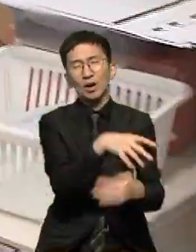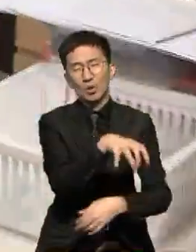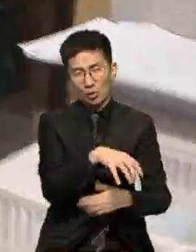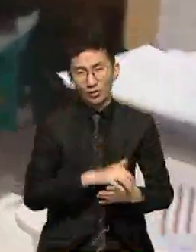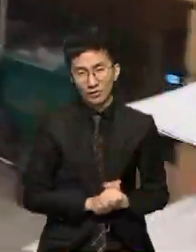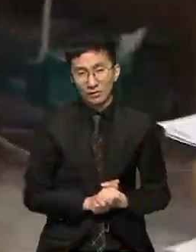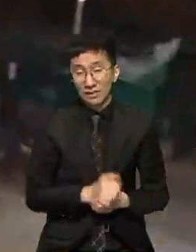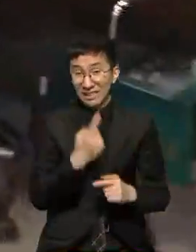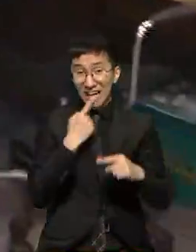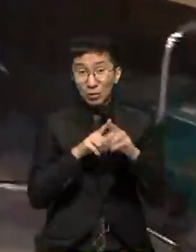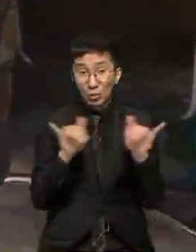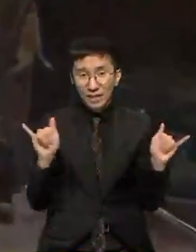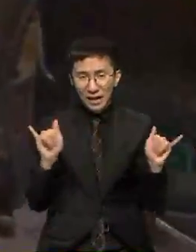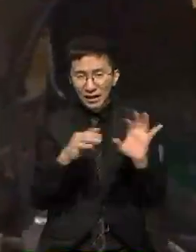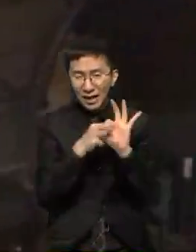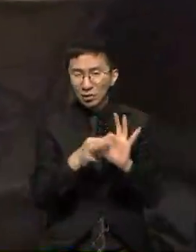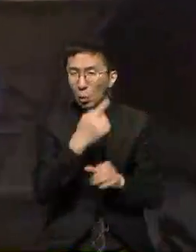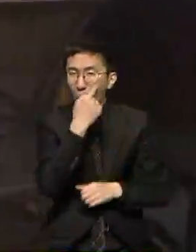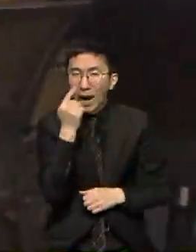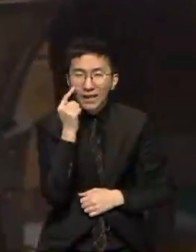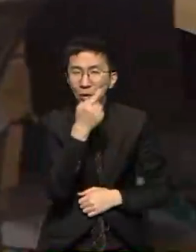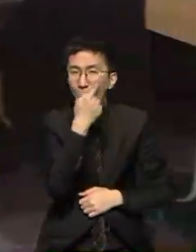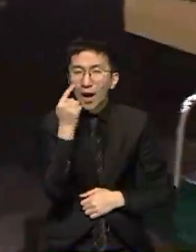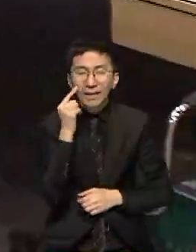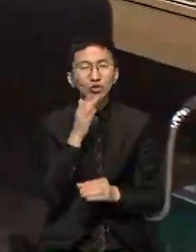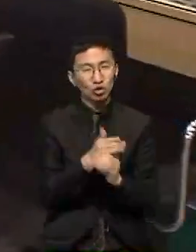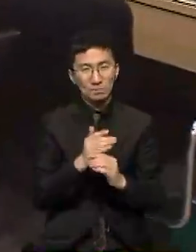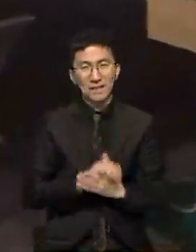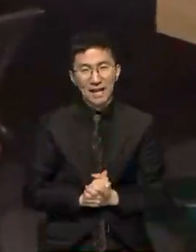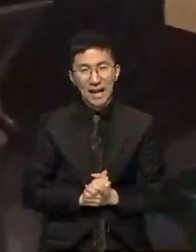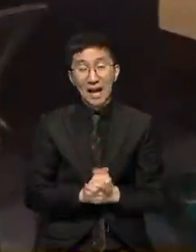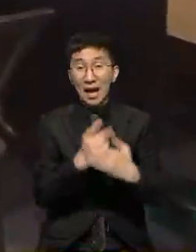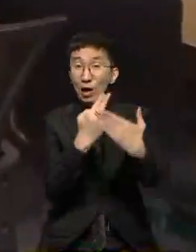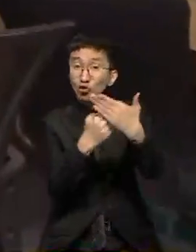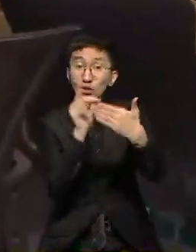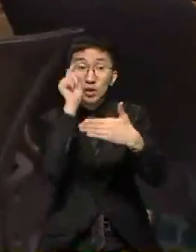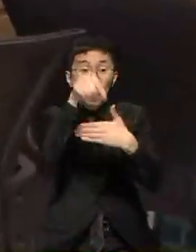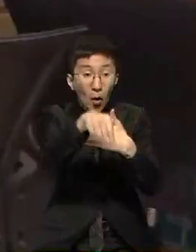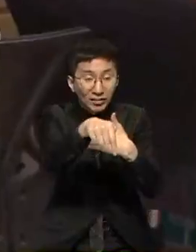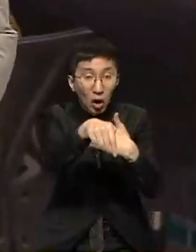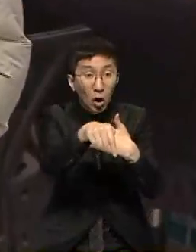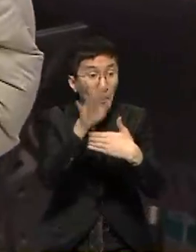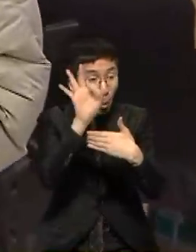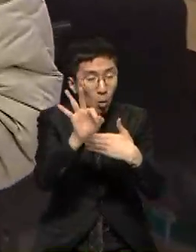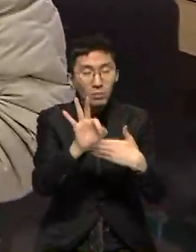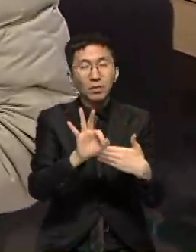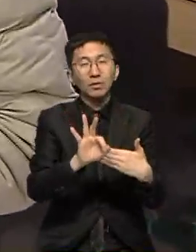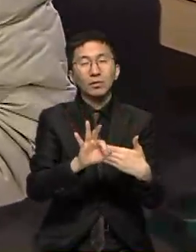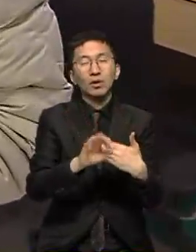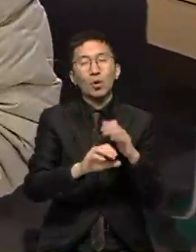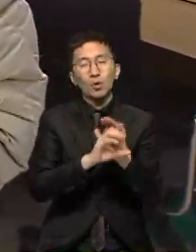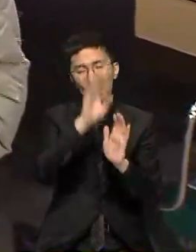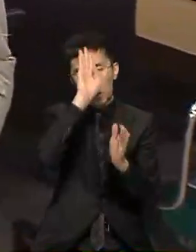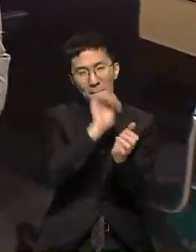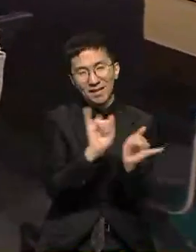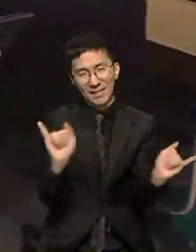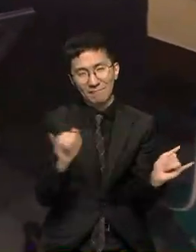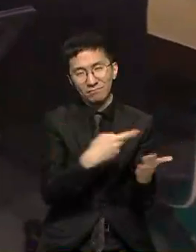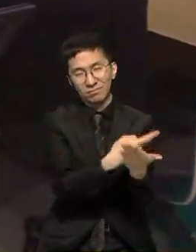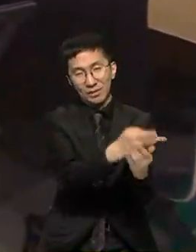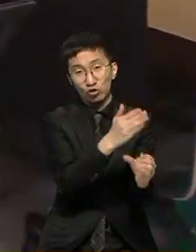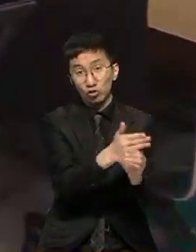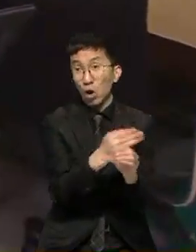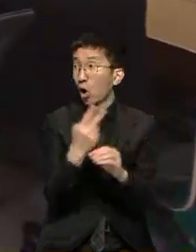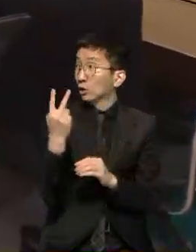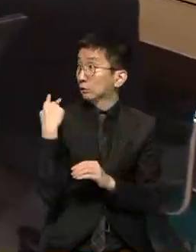것처럼 간호사들이 실시간으로 환자 상태를 체크하고 있고요. 이 유리 너머에 환자들이 입원해 있습니다. 이곳은 병동을 오픈한 지 이틀밖에